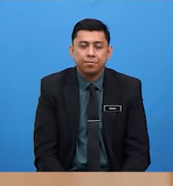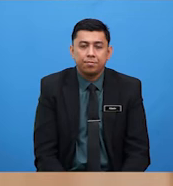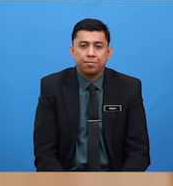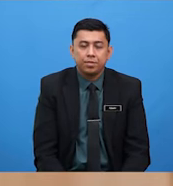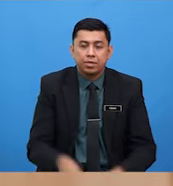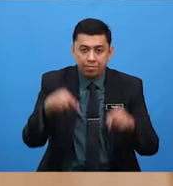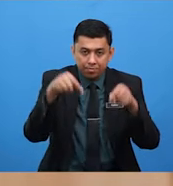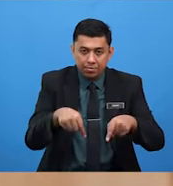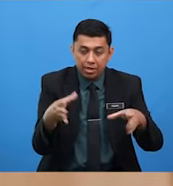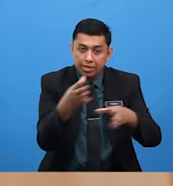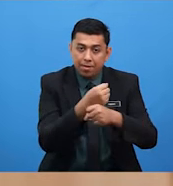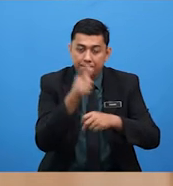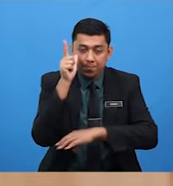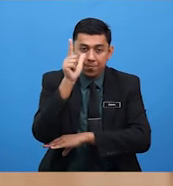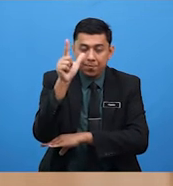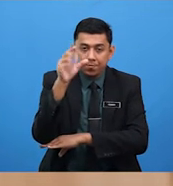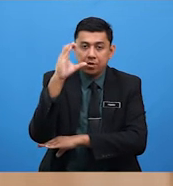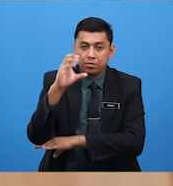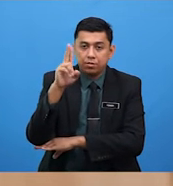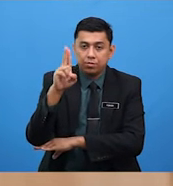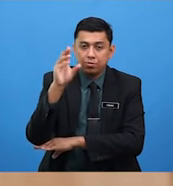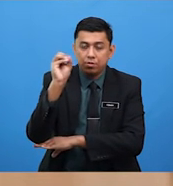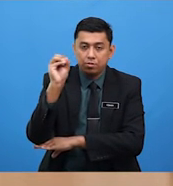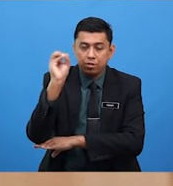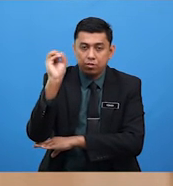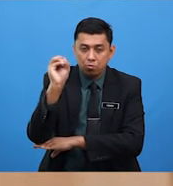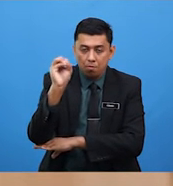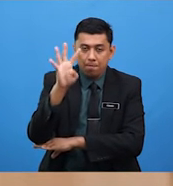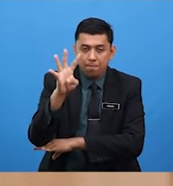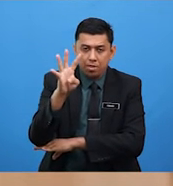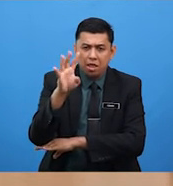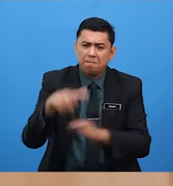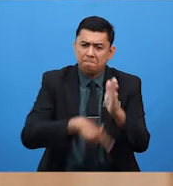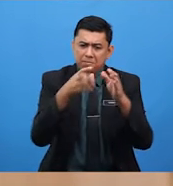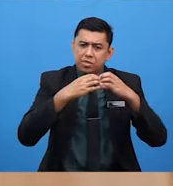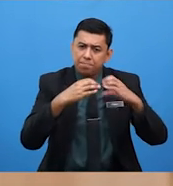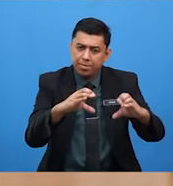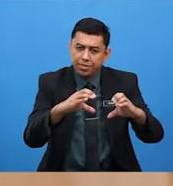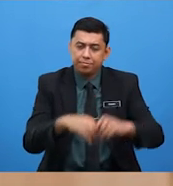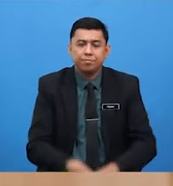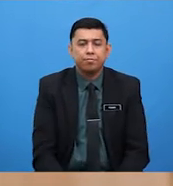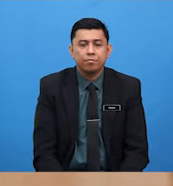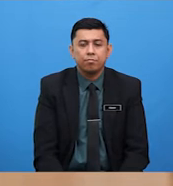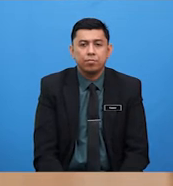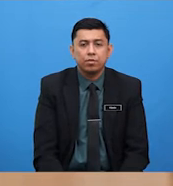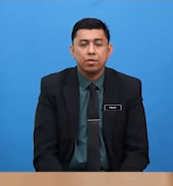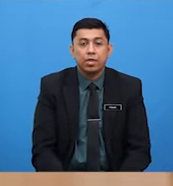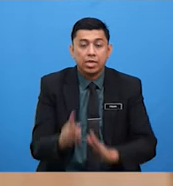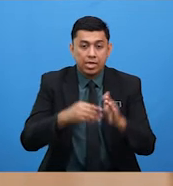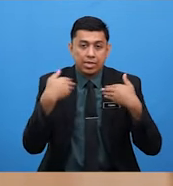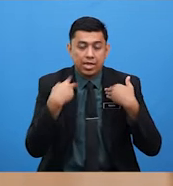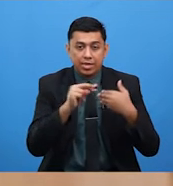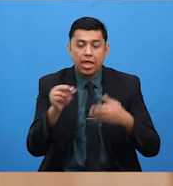Di sini kita dapat melihat habrul kupun 2 sulfat meresap dengan lebih cepat, iaitu dalam keadaan